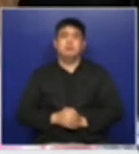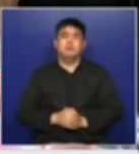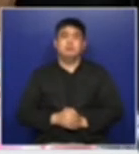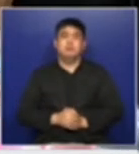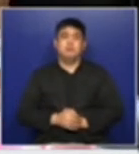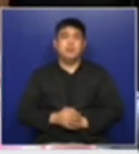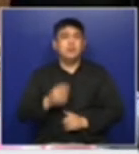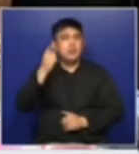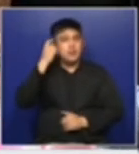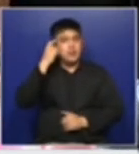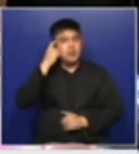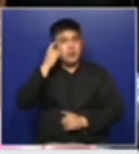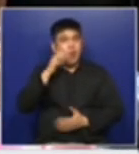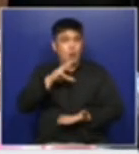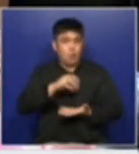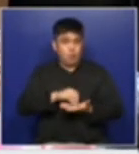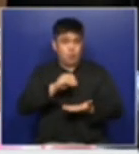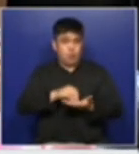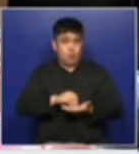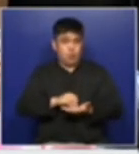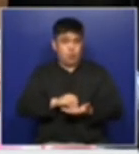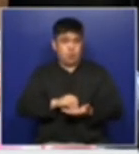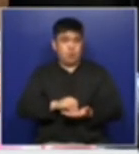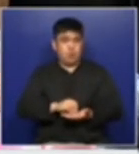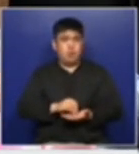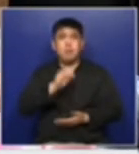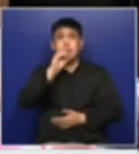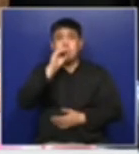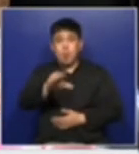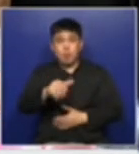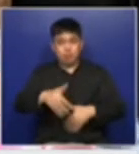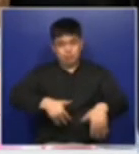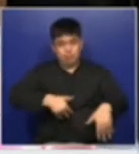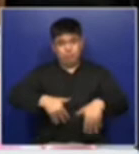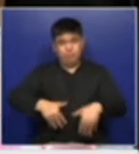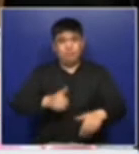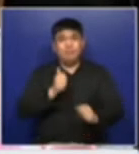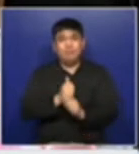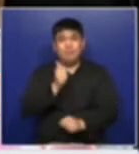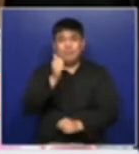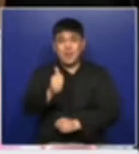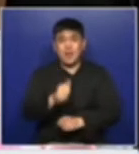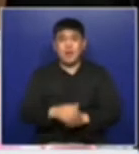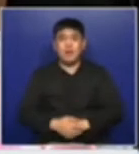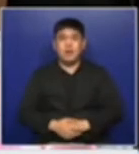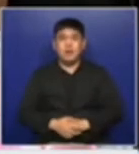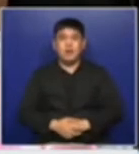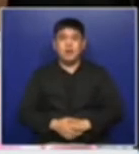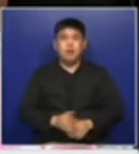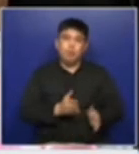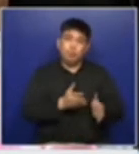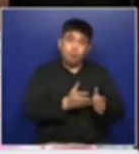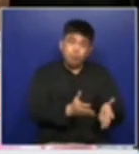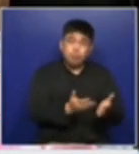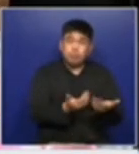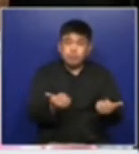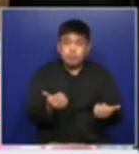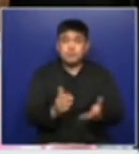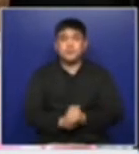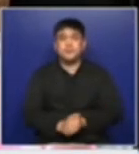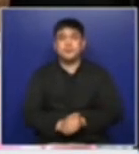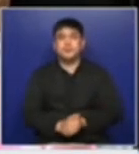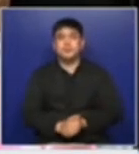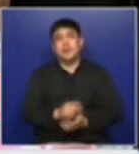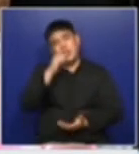เขาจะได้ใช้เป็นข้อมูลนำเข้าในการที่จะบอกกล่าวกับพี่น้องประชาชนผ่านช่องทางอื่นว่าการ